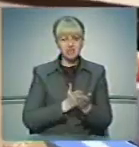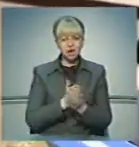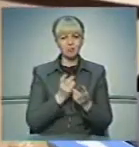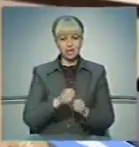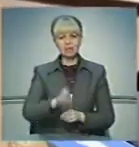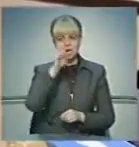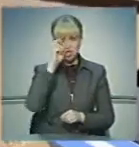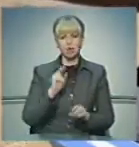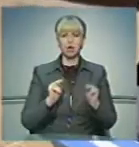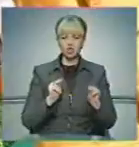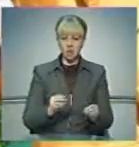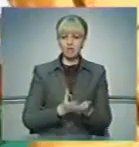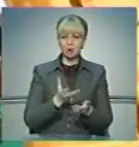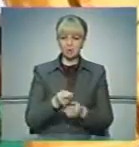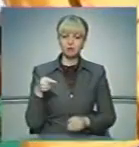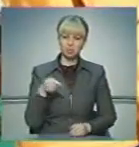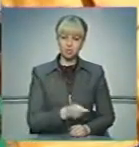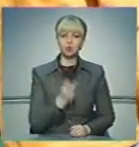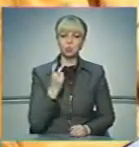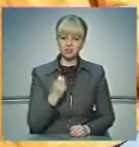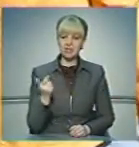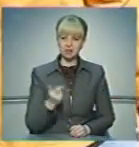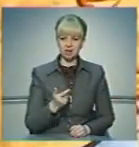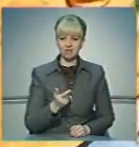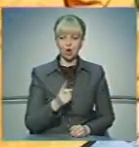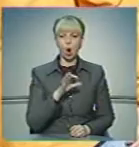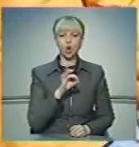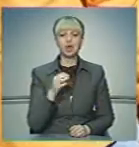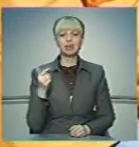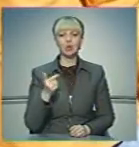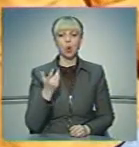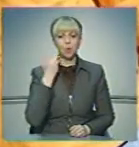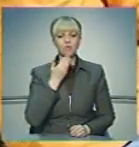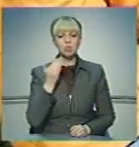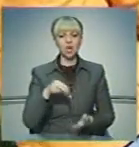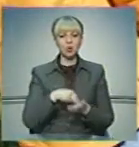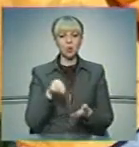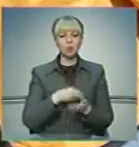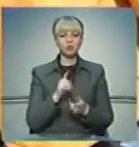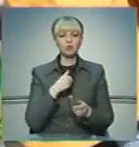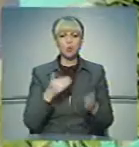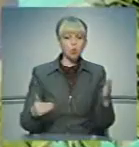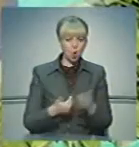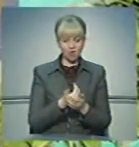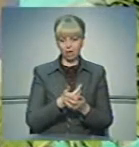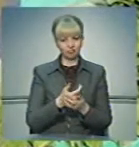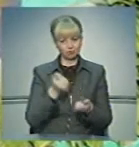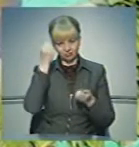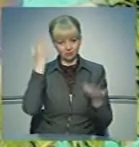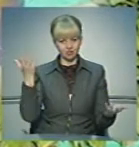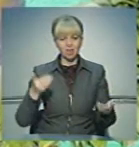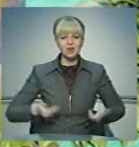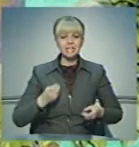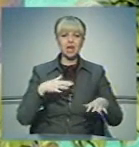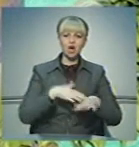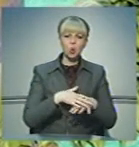які держава чесно виплачує 1200 гривень. Олена Георгіївна, коли востаннє купувала собі щось нове, не пригадує. Виживає